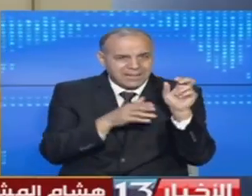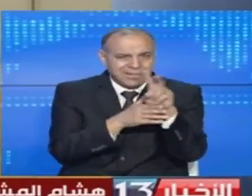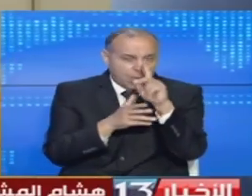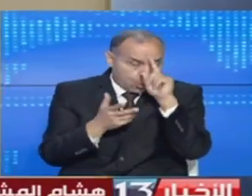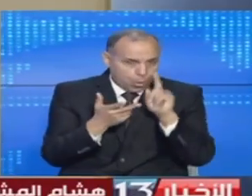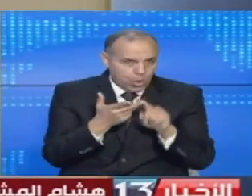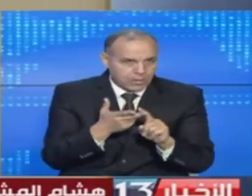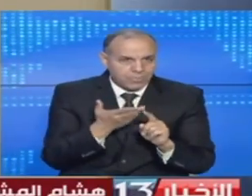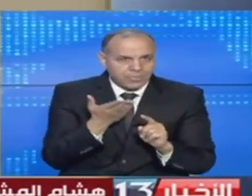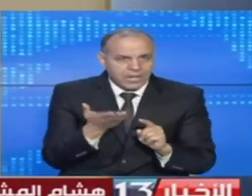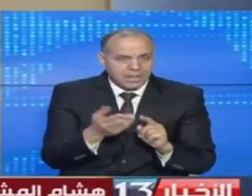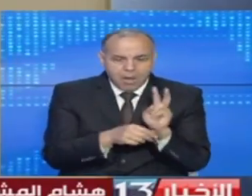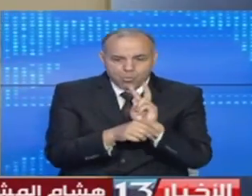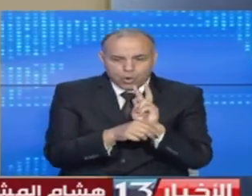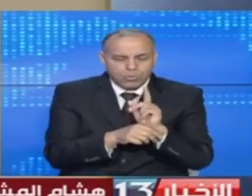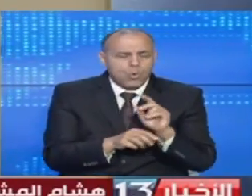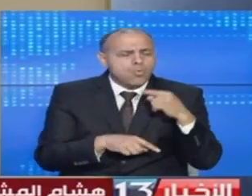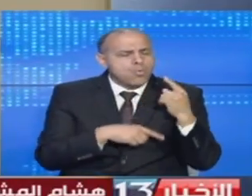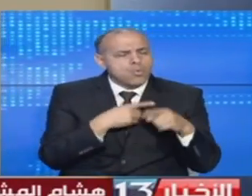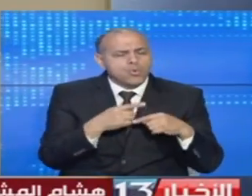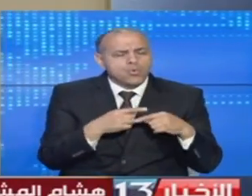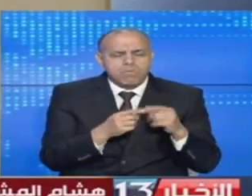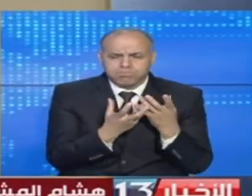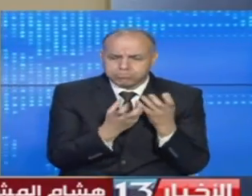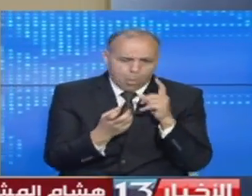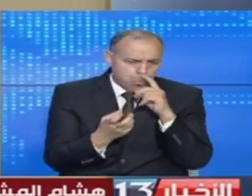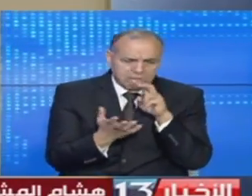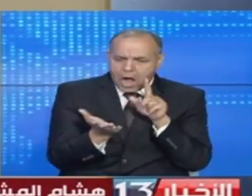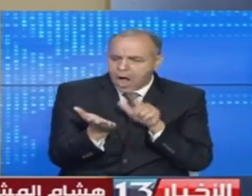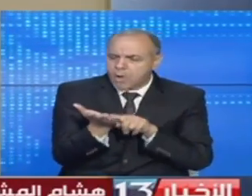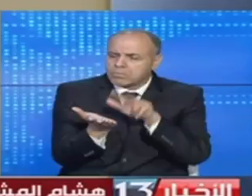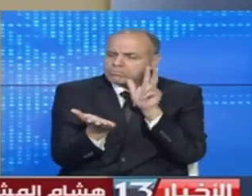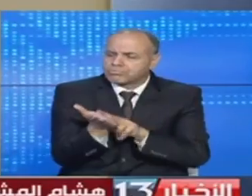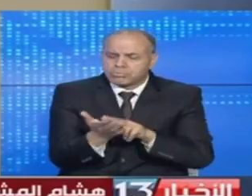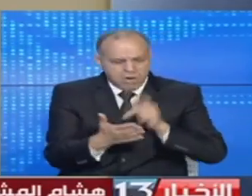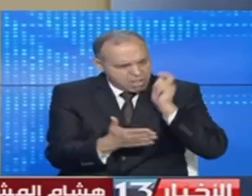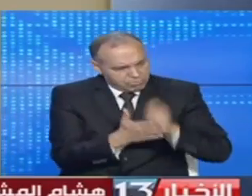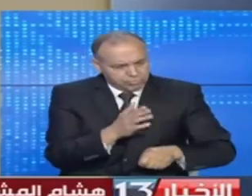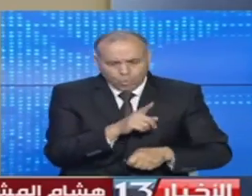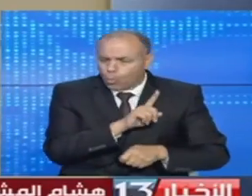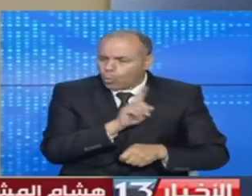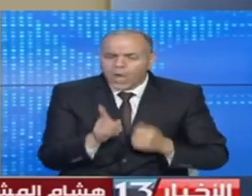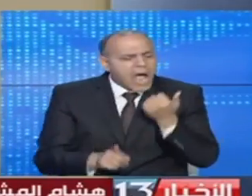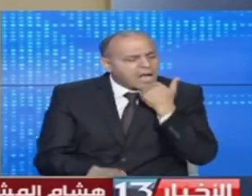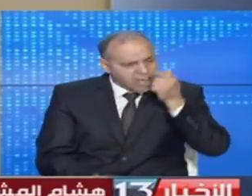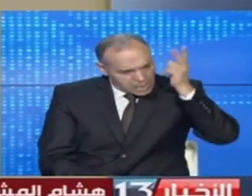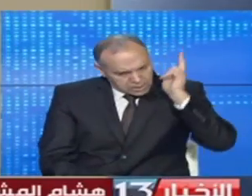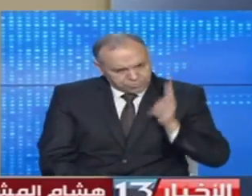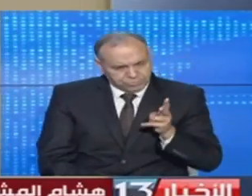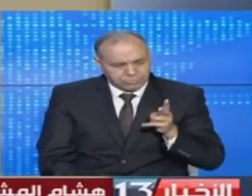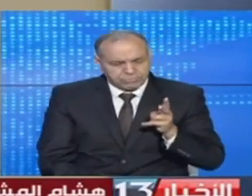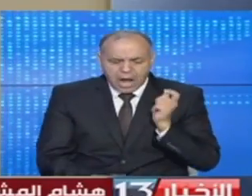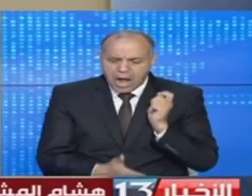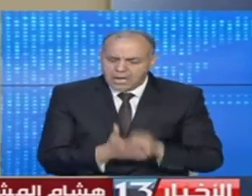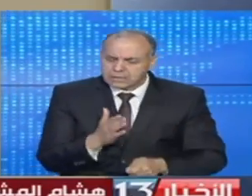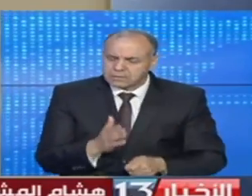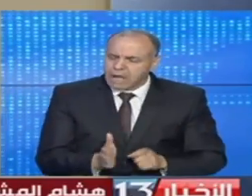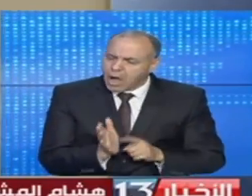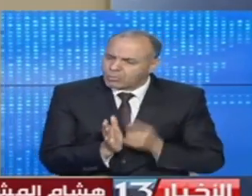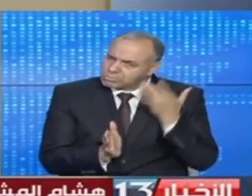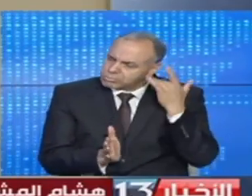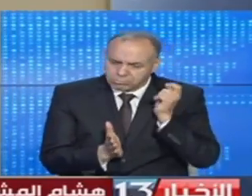يتم مراقبتها بيصير مكثفه وتطبيق الخطايا اللازمه على كل من لا يمثل